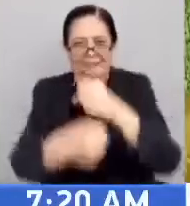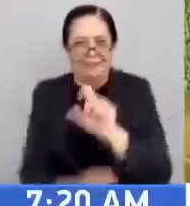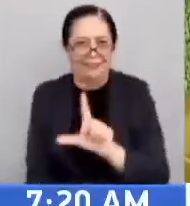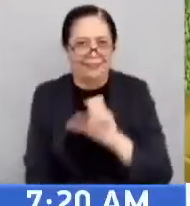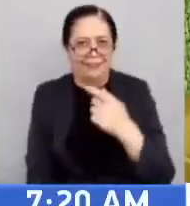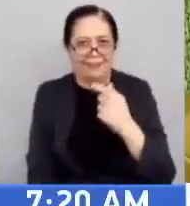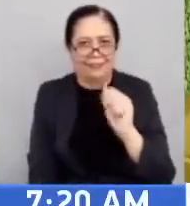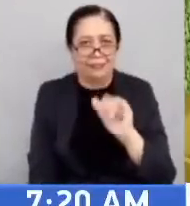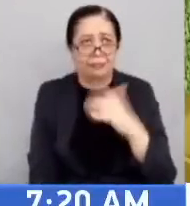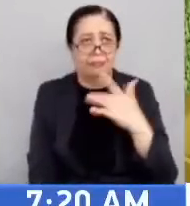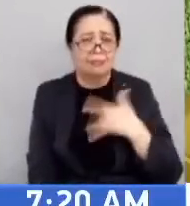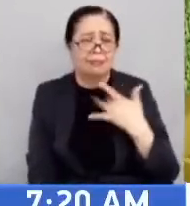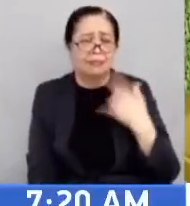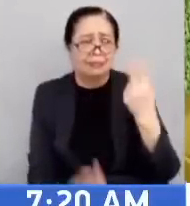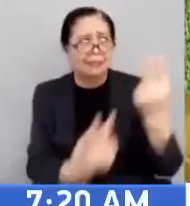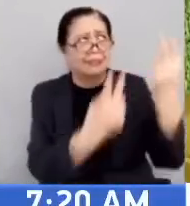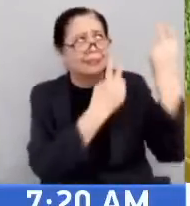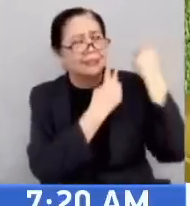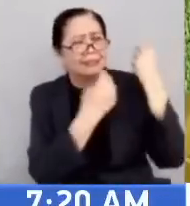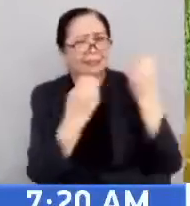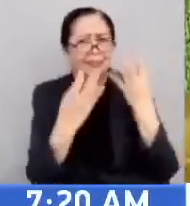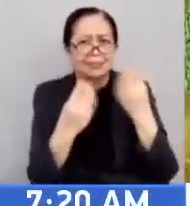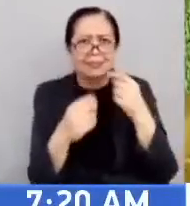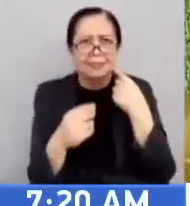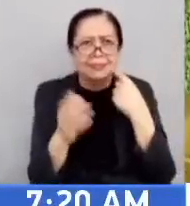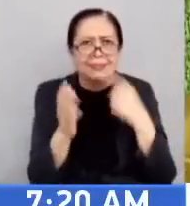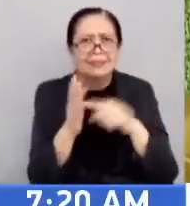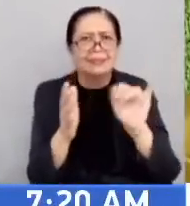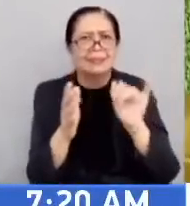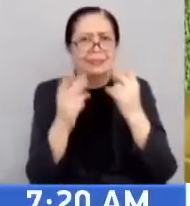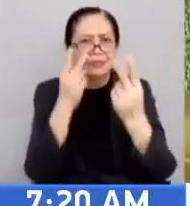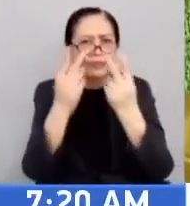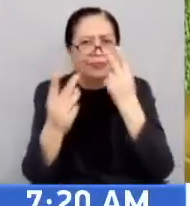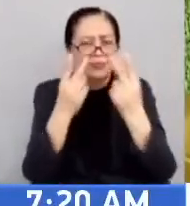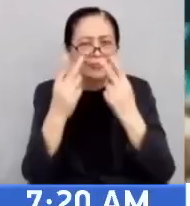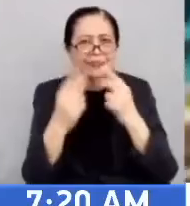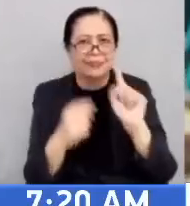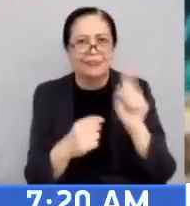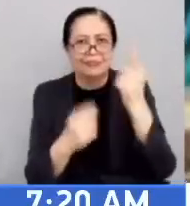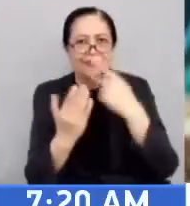nostalgic ang marami dahil sa ilang eksena at visual sa pilot episode.